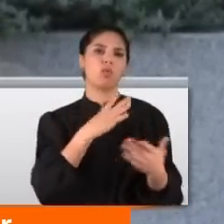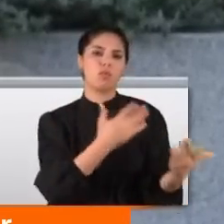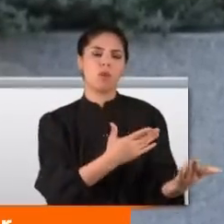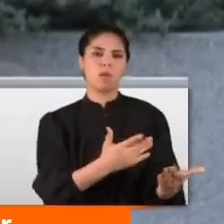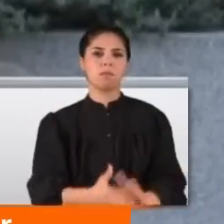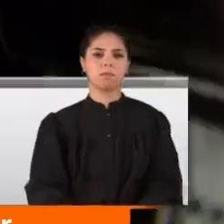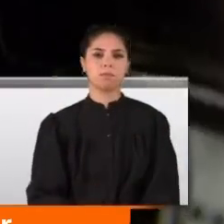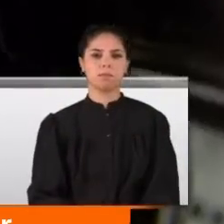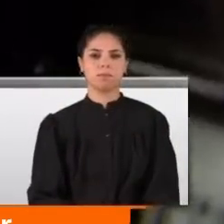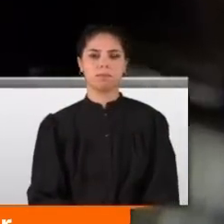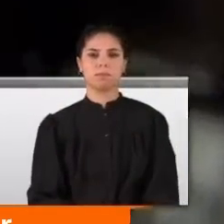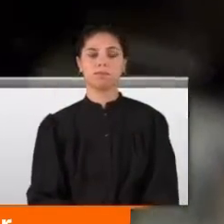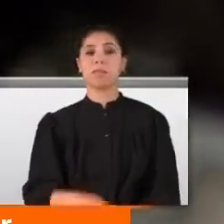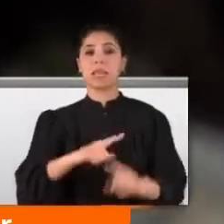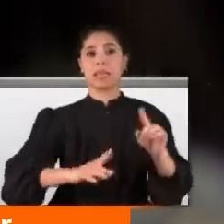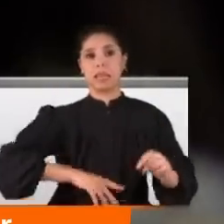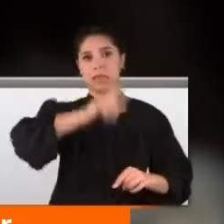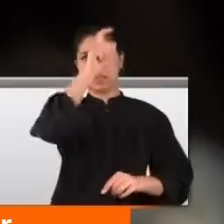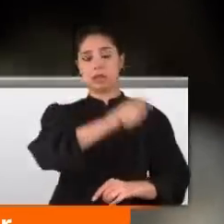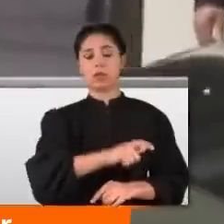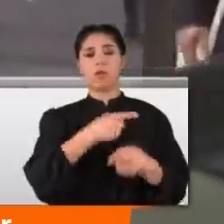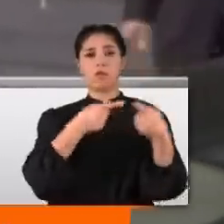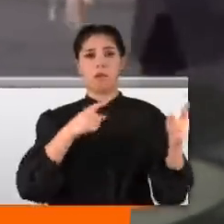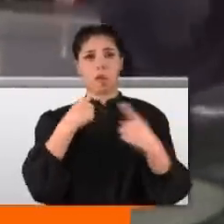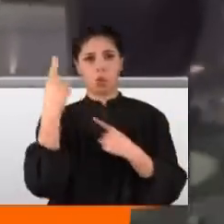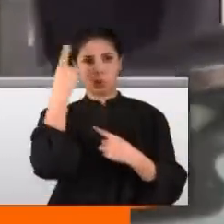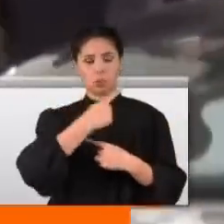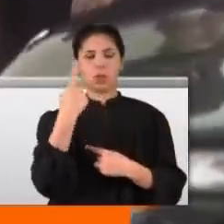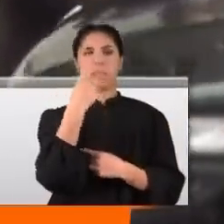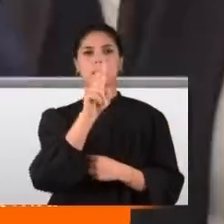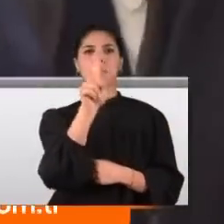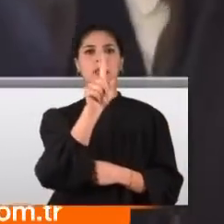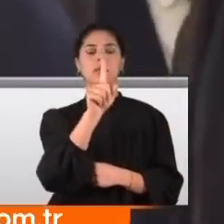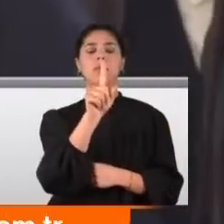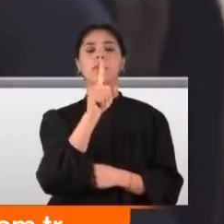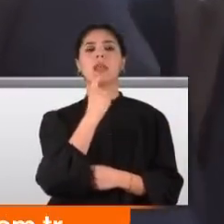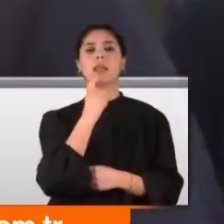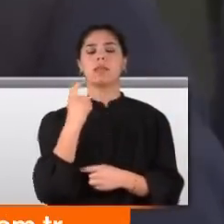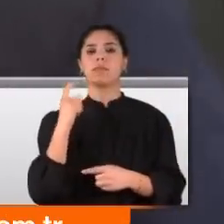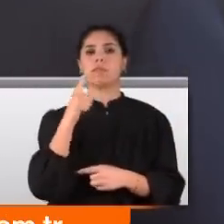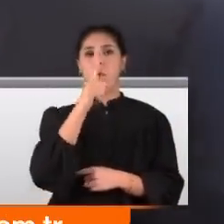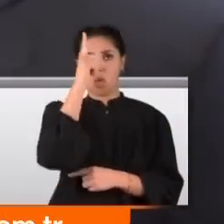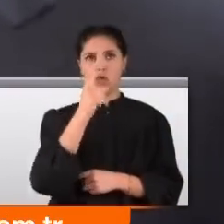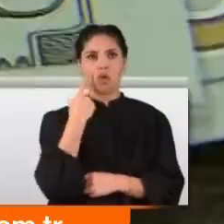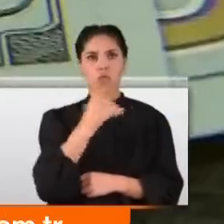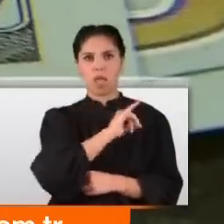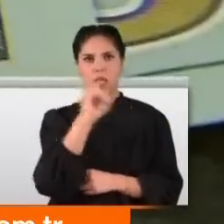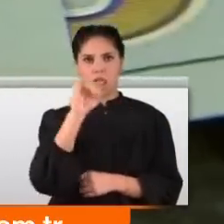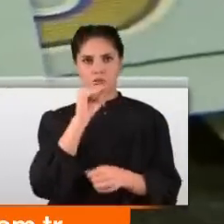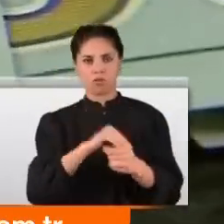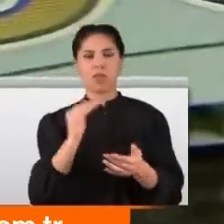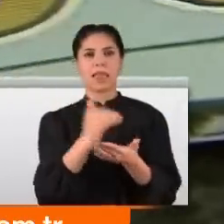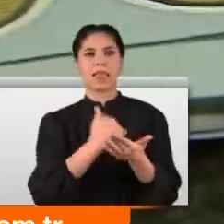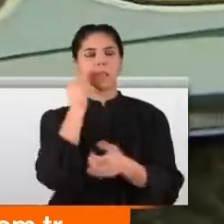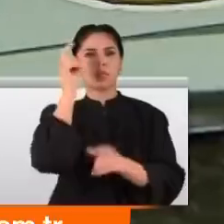ihtiyacınız olan parayı buldum. Kılıçdaroğlu'nun çelişkili açıklamaları 2021 yılına kadar dayanıyor. Önce hükümeti eleştirmek için